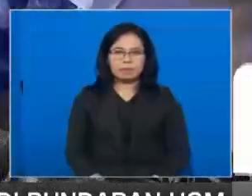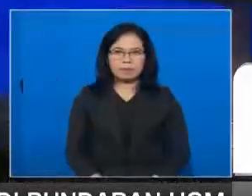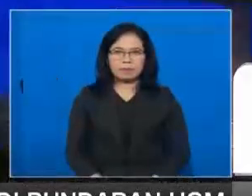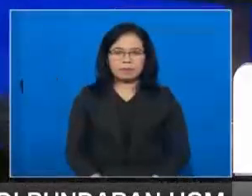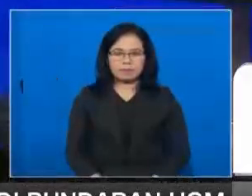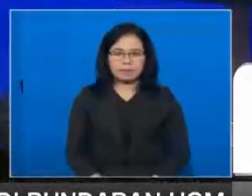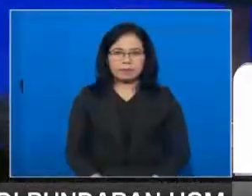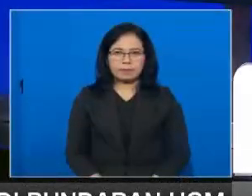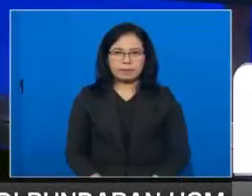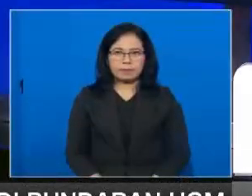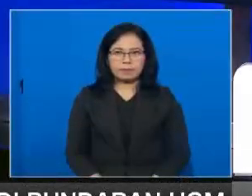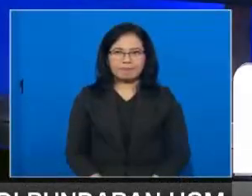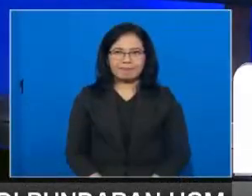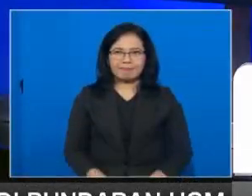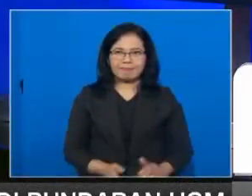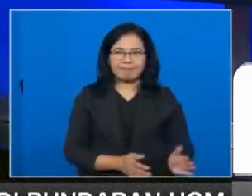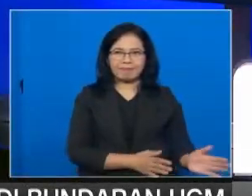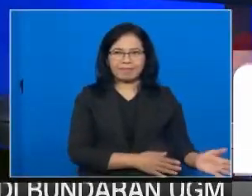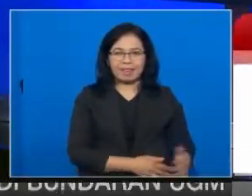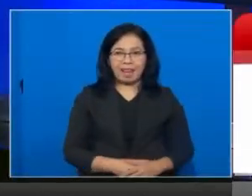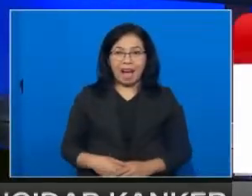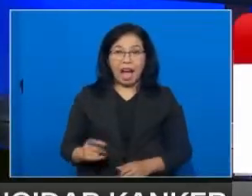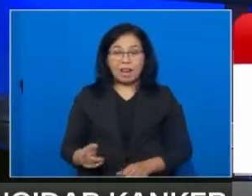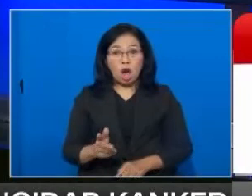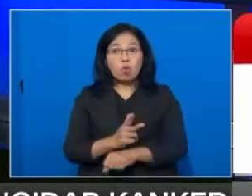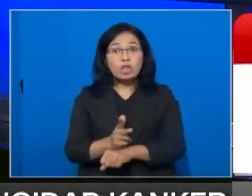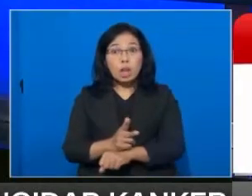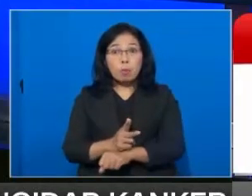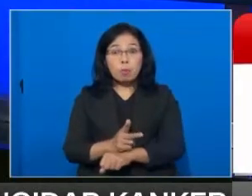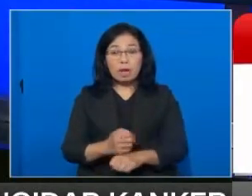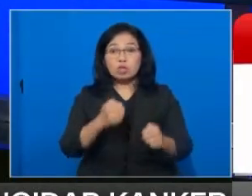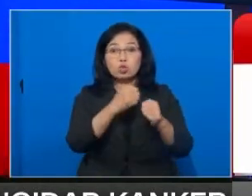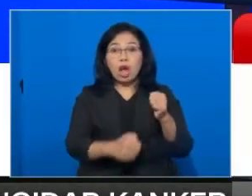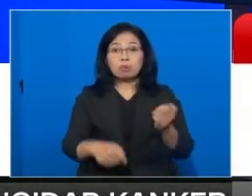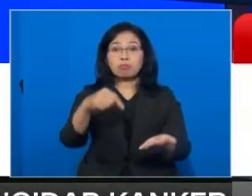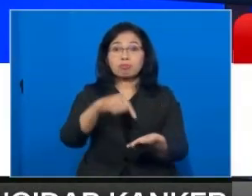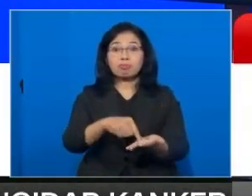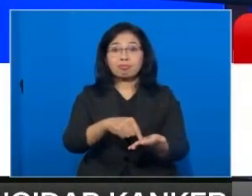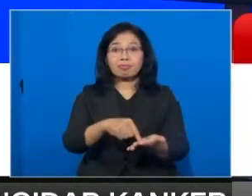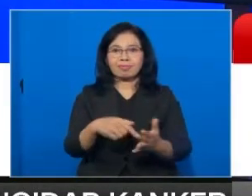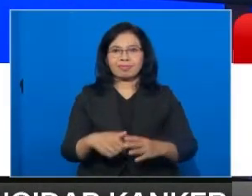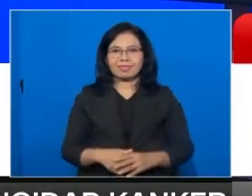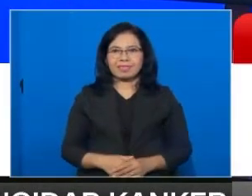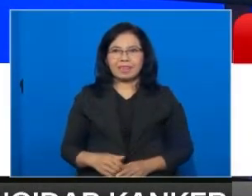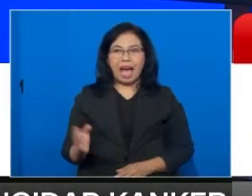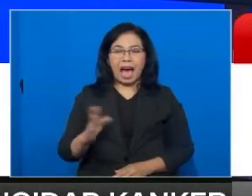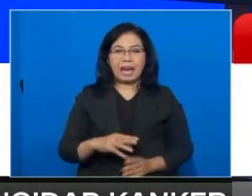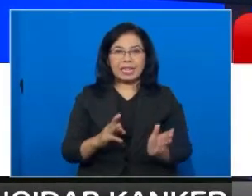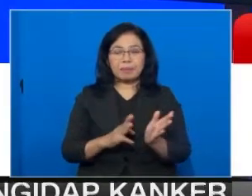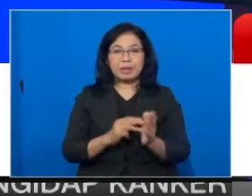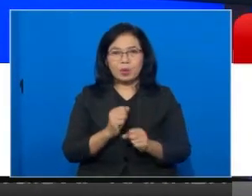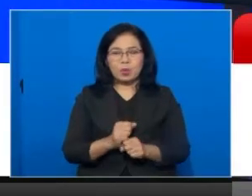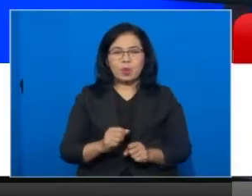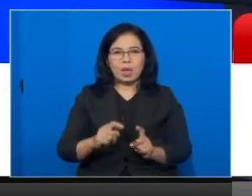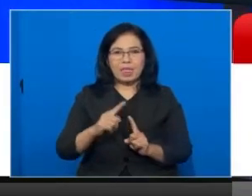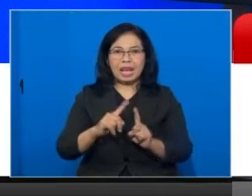Indonesia Dirty vote film dokumenter dugaan kecurangan Pemilu 2024 menjadi polemik film yang tayang pada hari Minggu 11 Februari atau